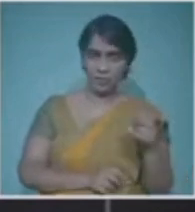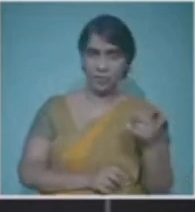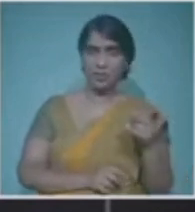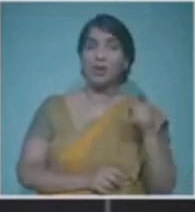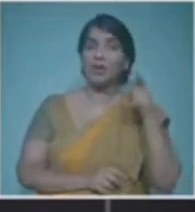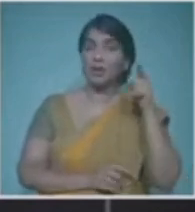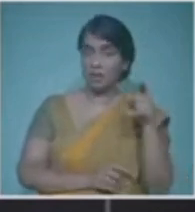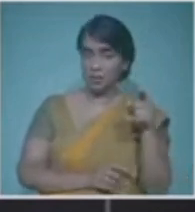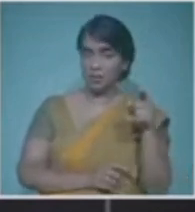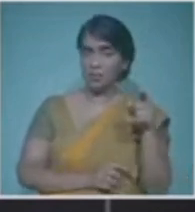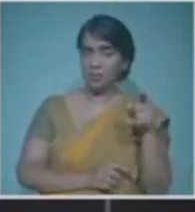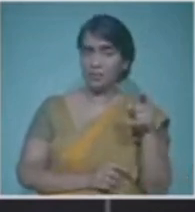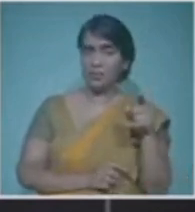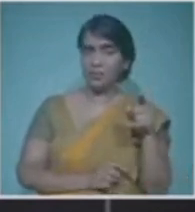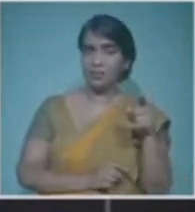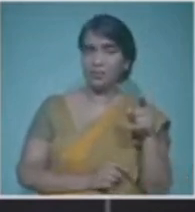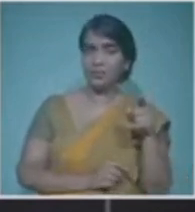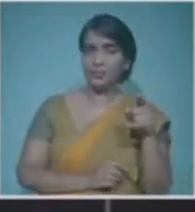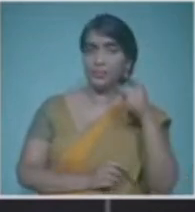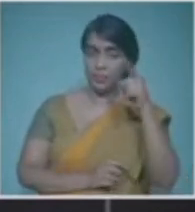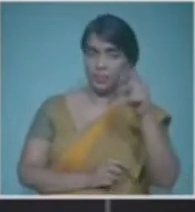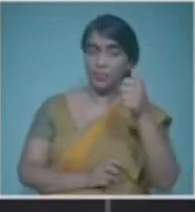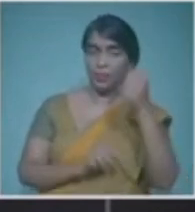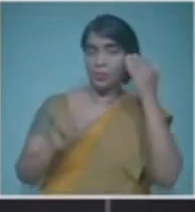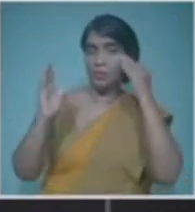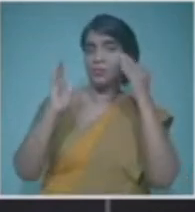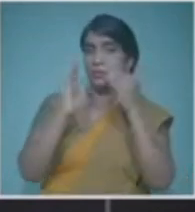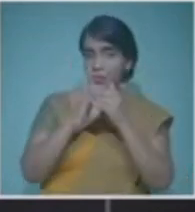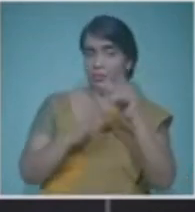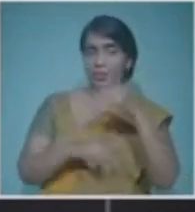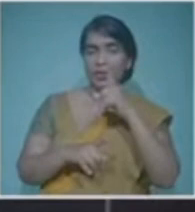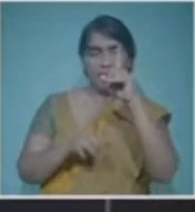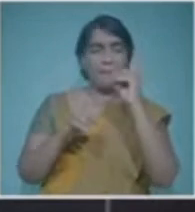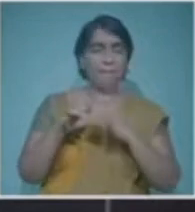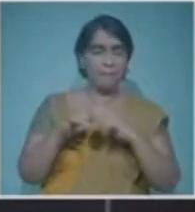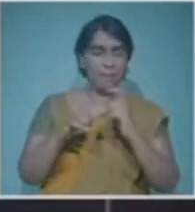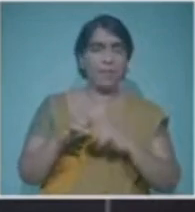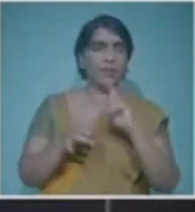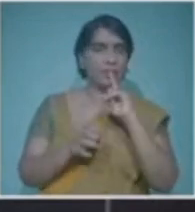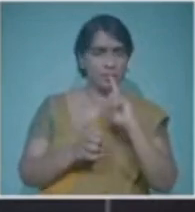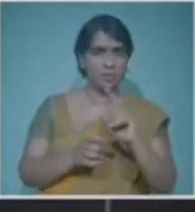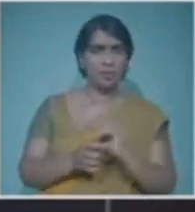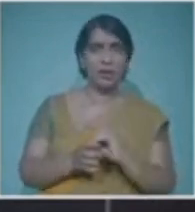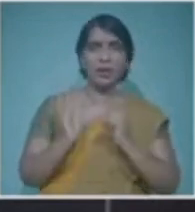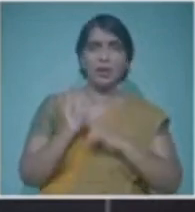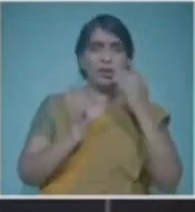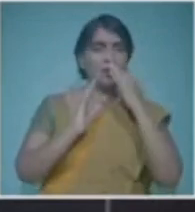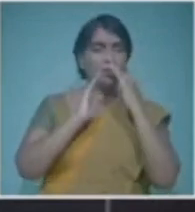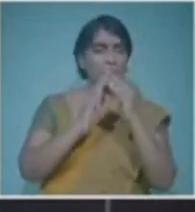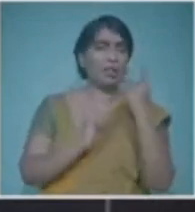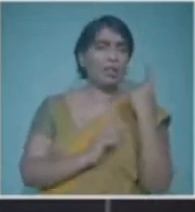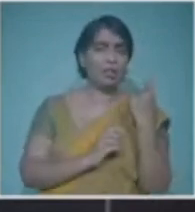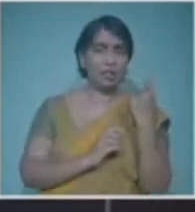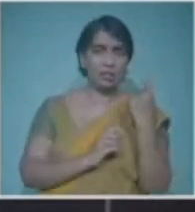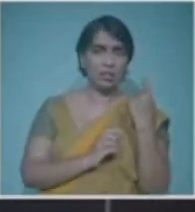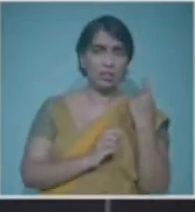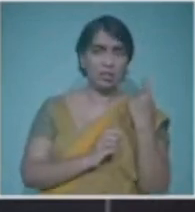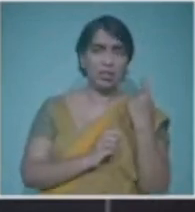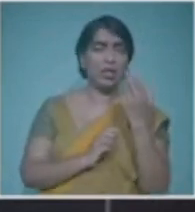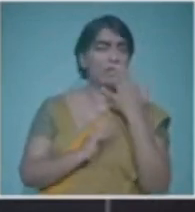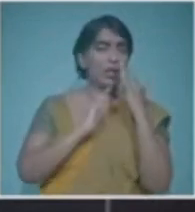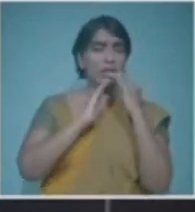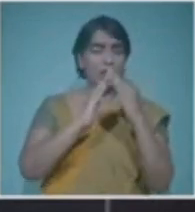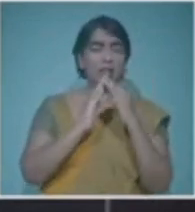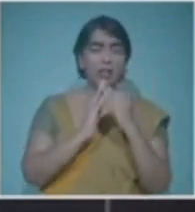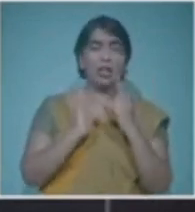දැන් ඔබතුමා මේ ගැන අවධානය යොමු කරන නිසා මම එක ප්‍රශ්නයක් අහනවා. ජාතික පාසල් 1000ක් පාසල්